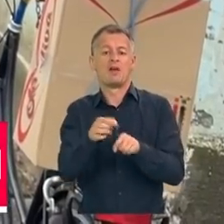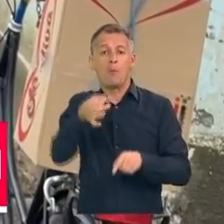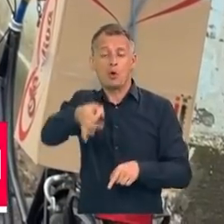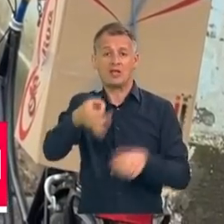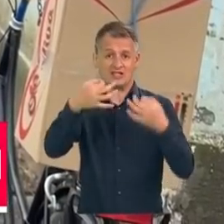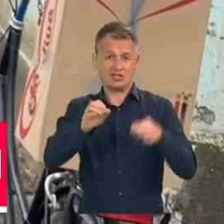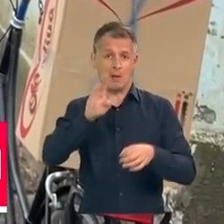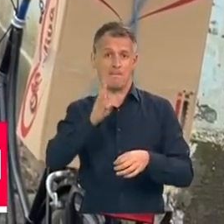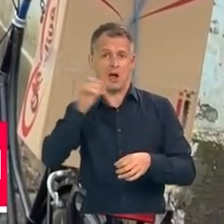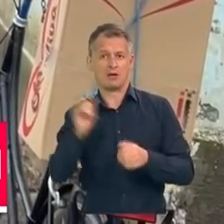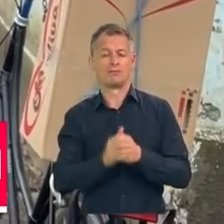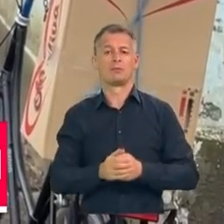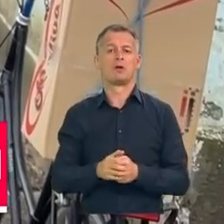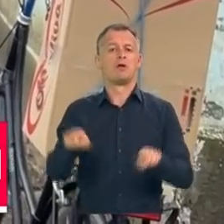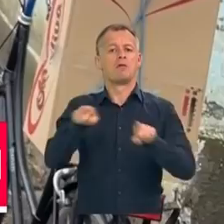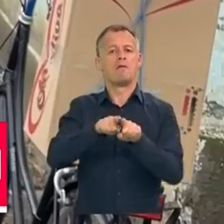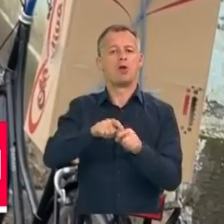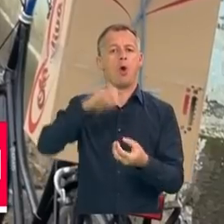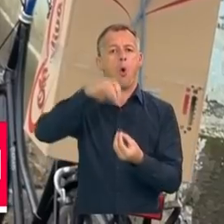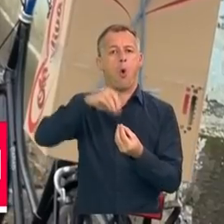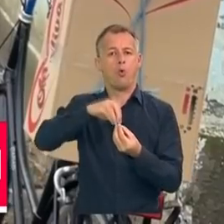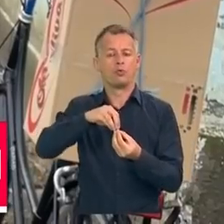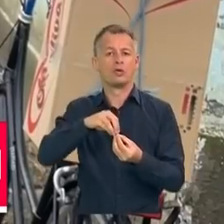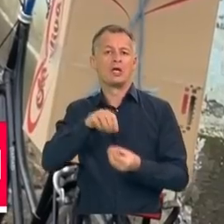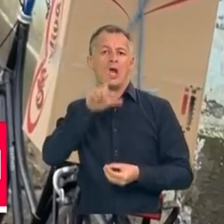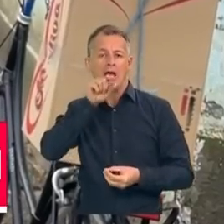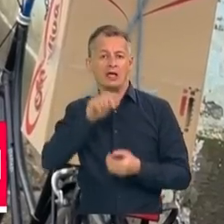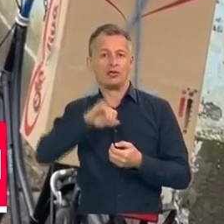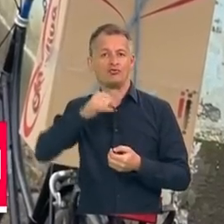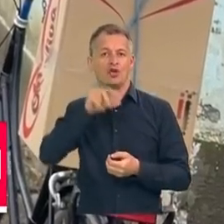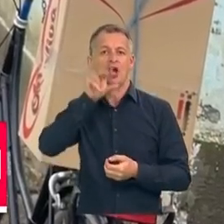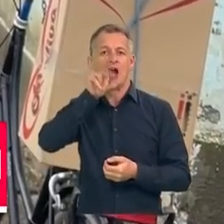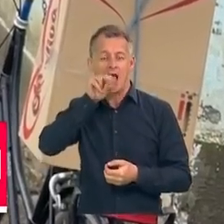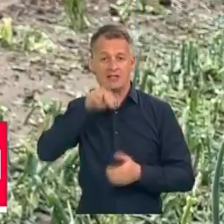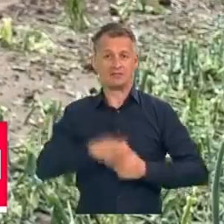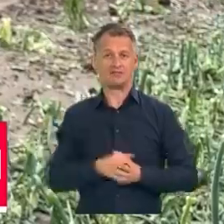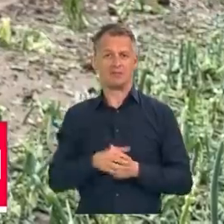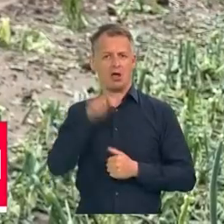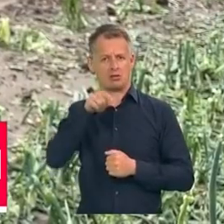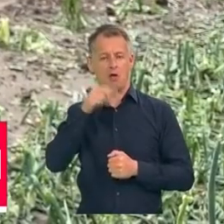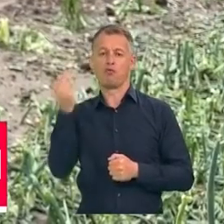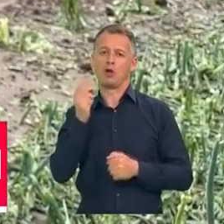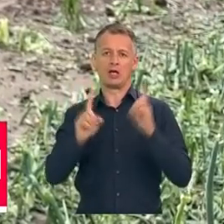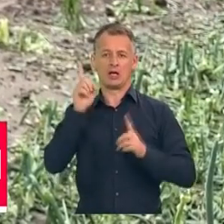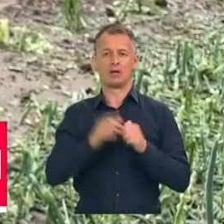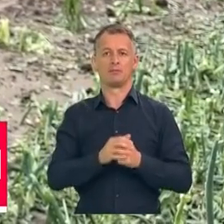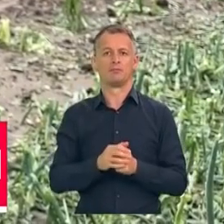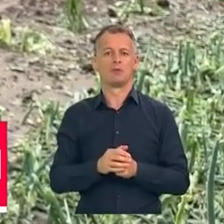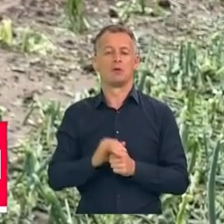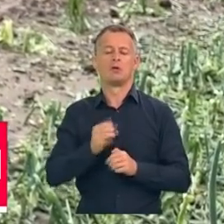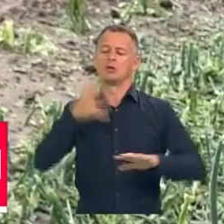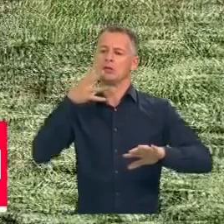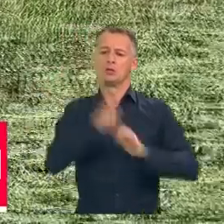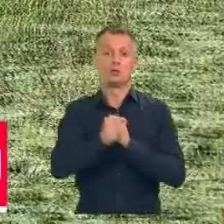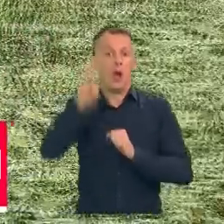și a fost între ou de găină cel mare și el de rață, dar asta a fost rară. Prăpăd. Am zis că e